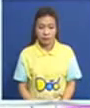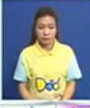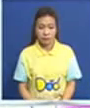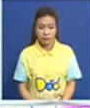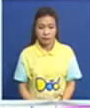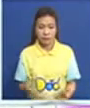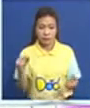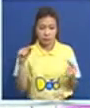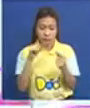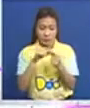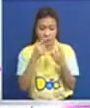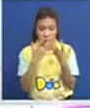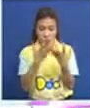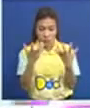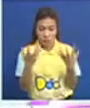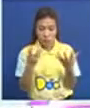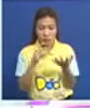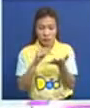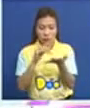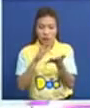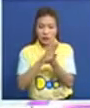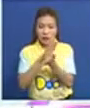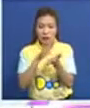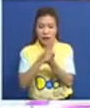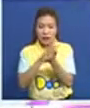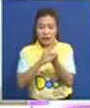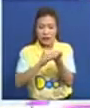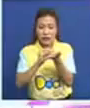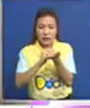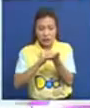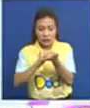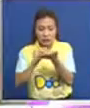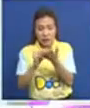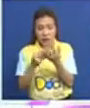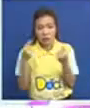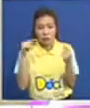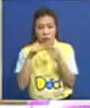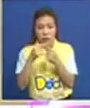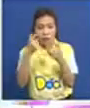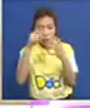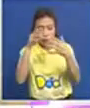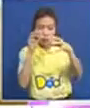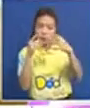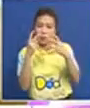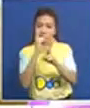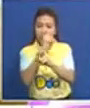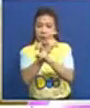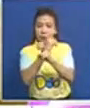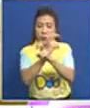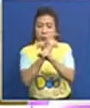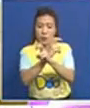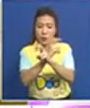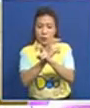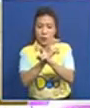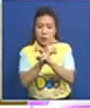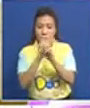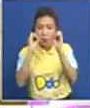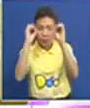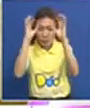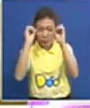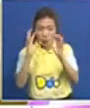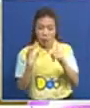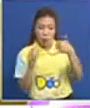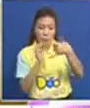ขัดเรซินด้วยกระดาษทรายแบบละเอียดที่บริเวณส่วนเกินออกจากโครงสรีระกระดูกอาจารย์ใหญ่ที่กำลังบูรณะ